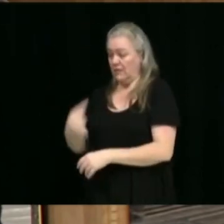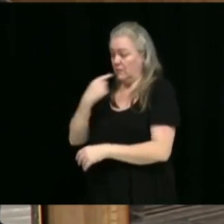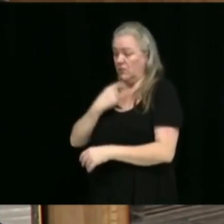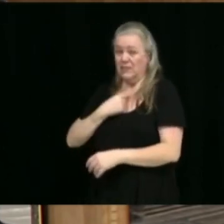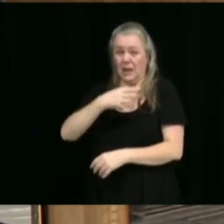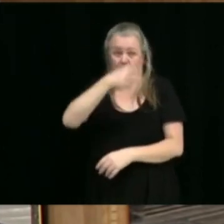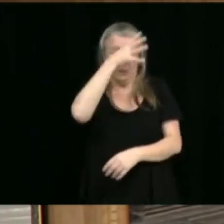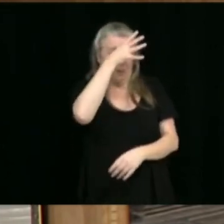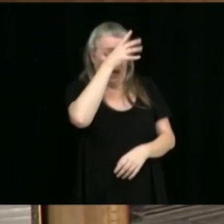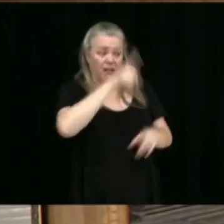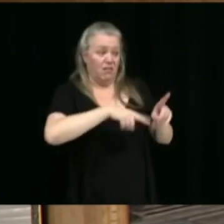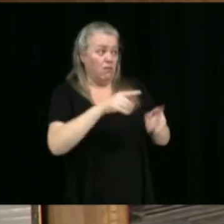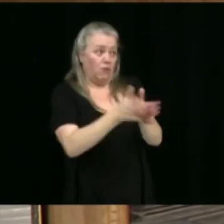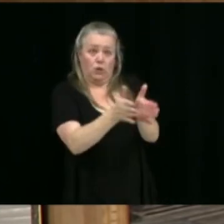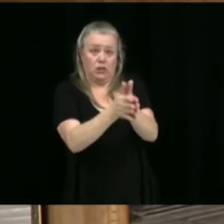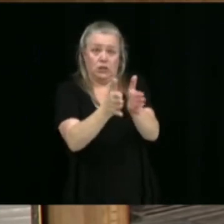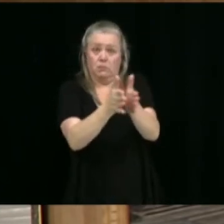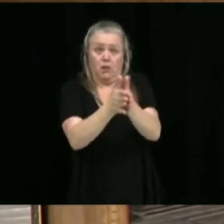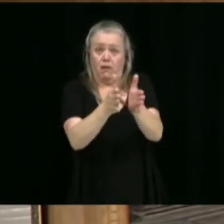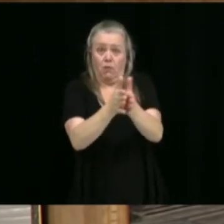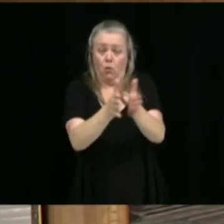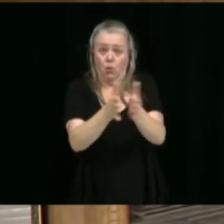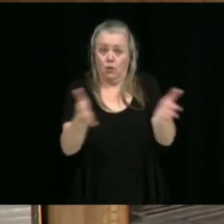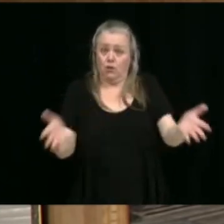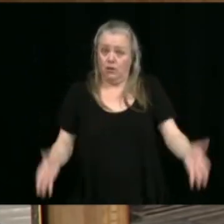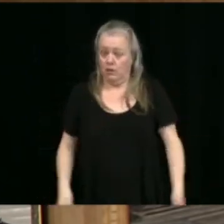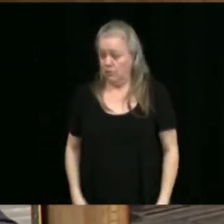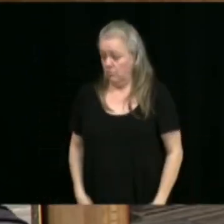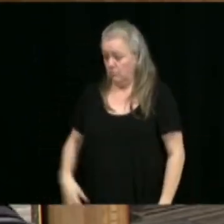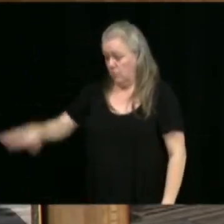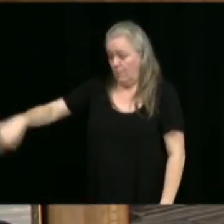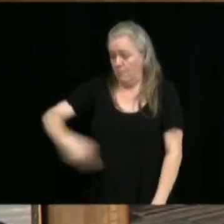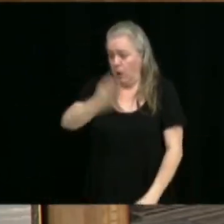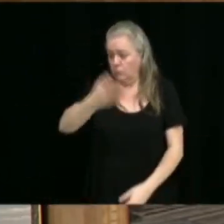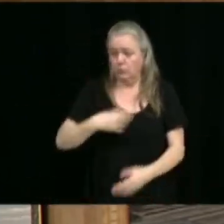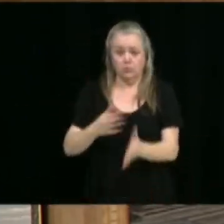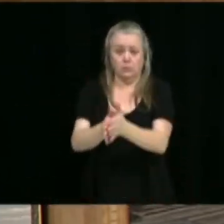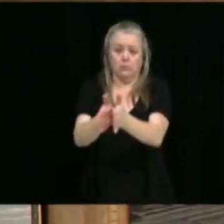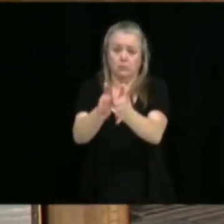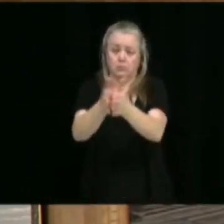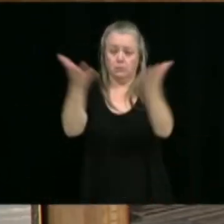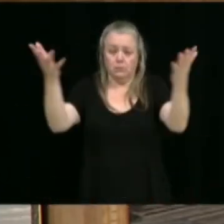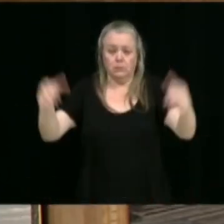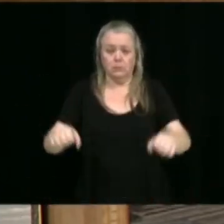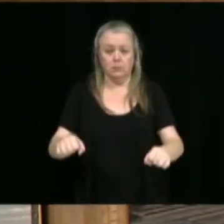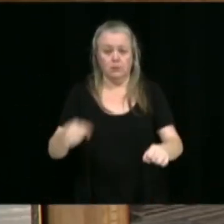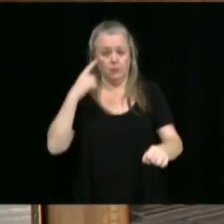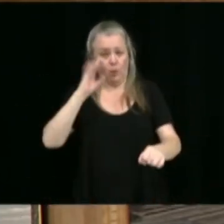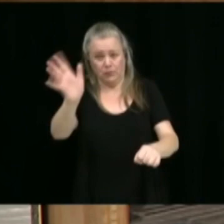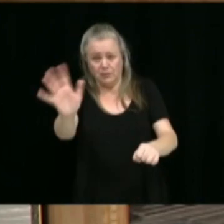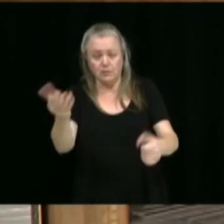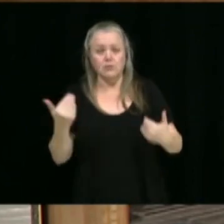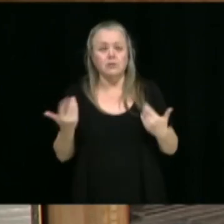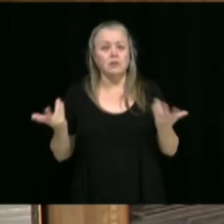il dit, j'applaudis les véhicules, tu sais, il dit, il passe, puis il dit, je peux juste faire ça pour essayer